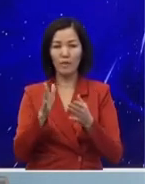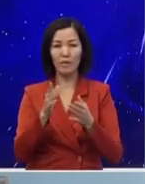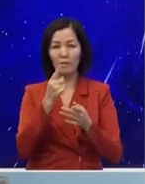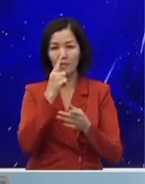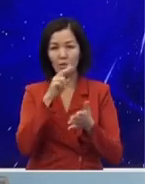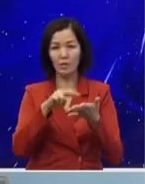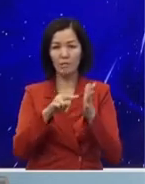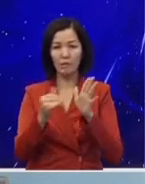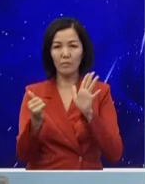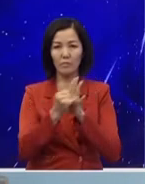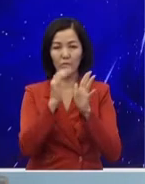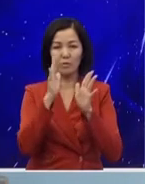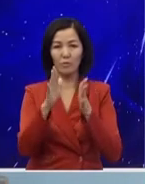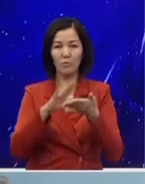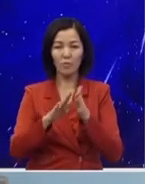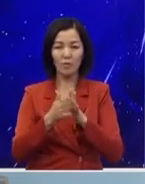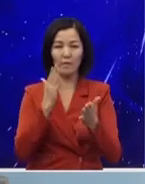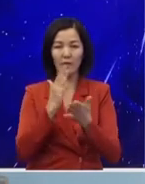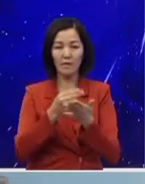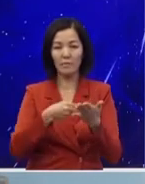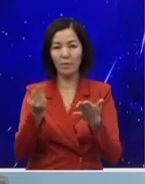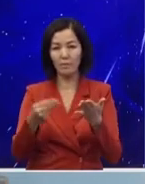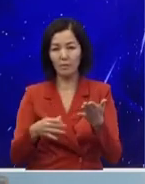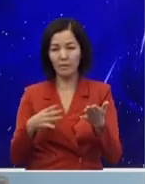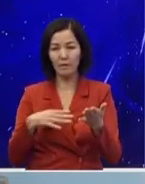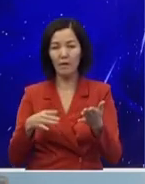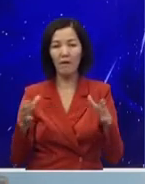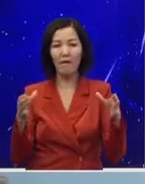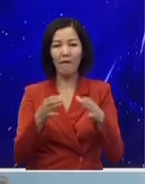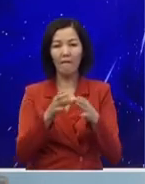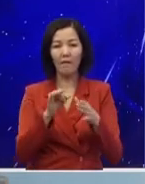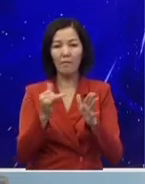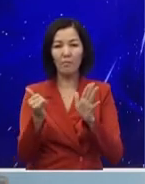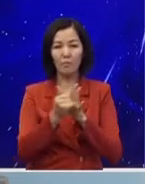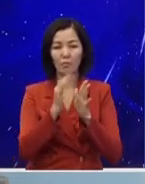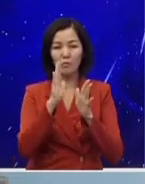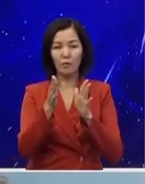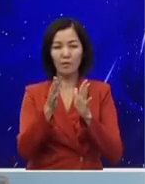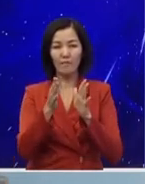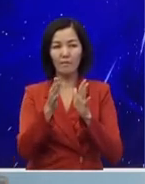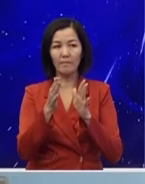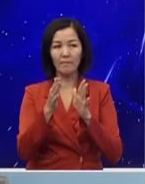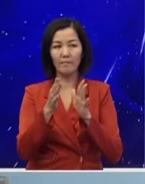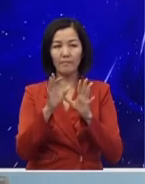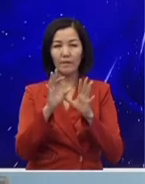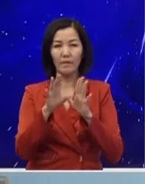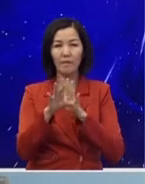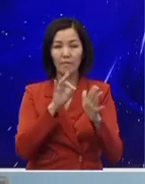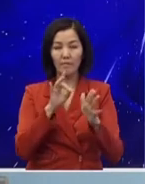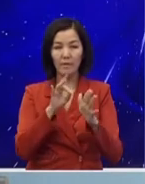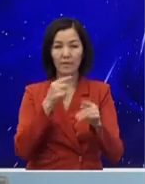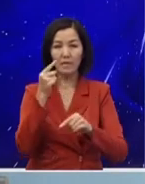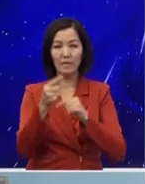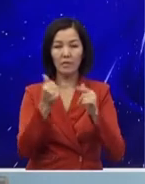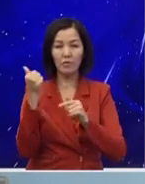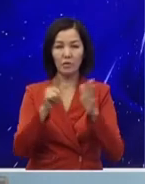ближайшее время уже ставить. Договор составлен, фирма, которая будет ставить, уже выяснена, и со следующей